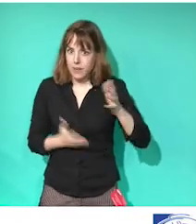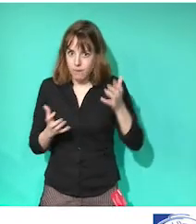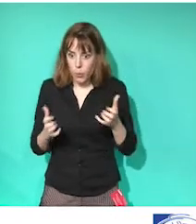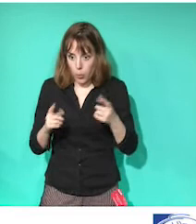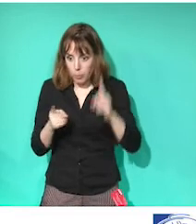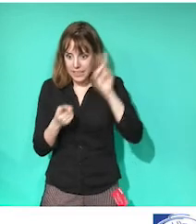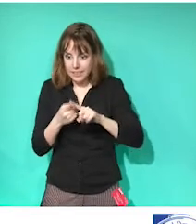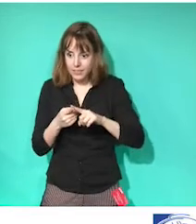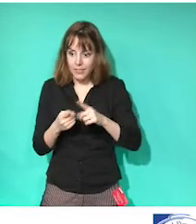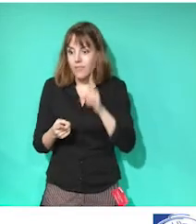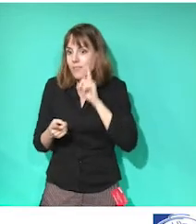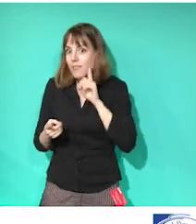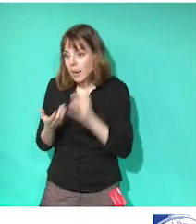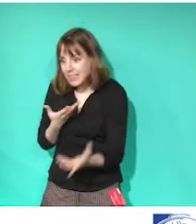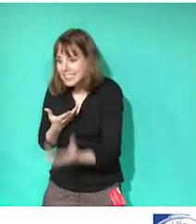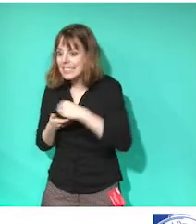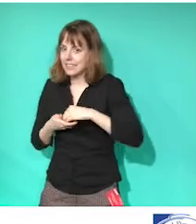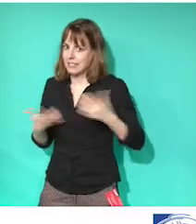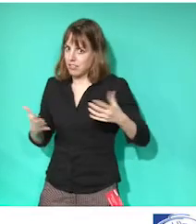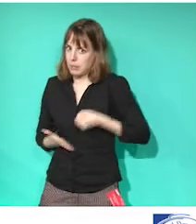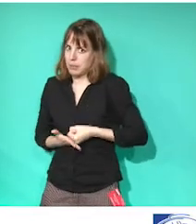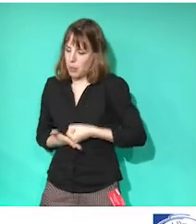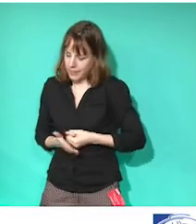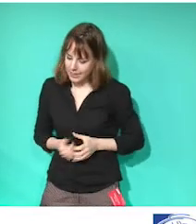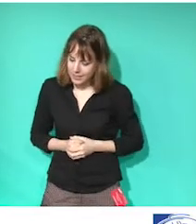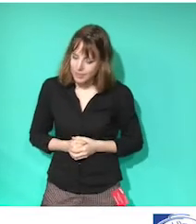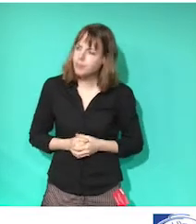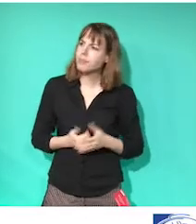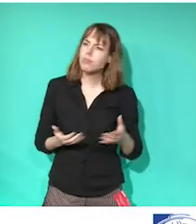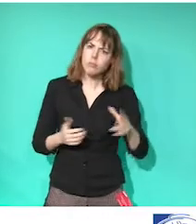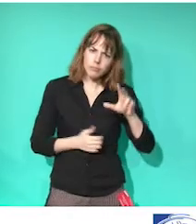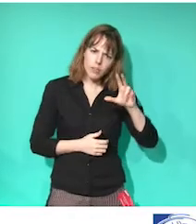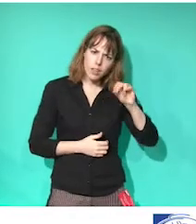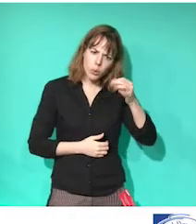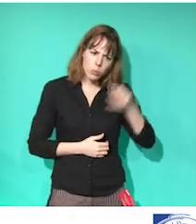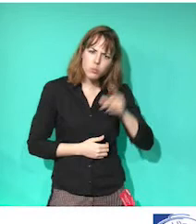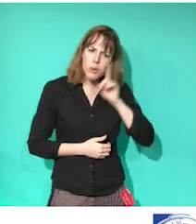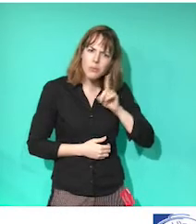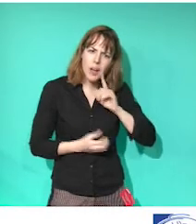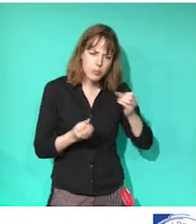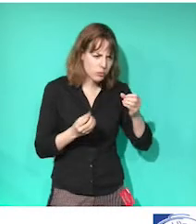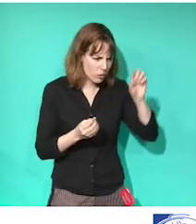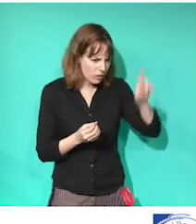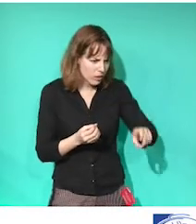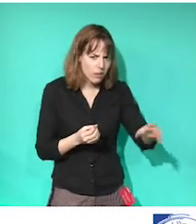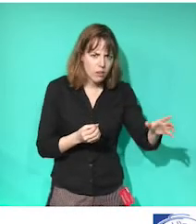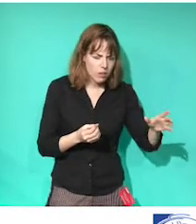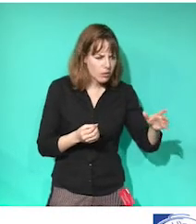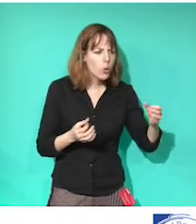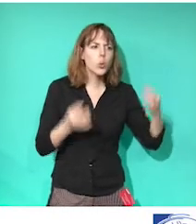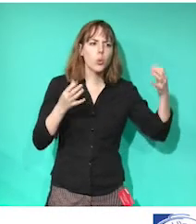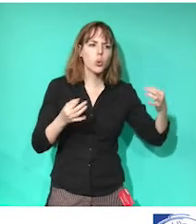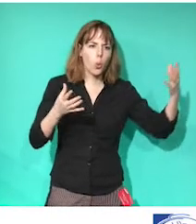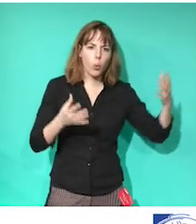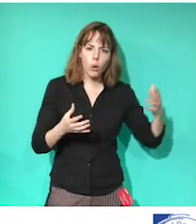mais on voit dans les statistiques, quand on interroge par exemple les téléspectateurs, quand il y a 30% de femmes, ils trouvent déjà que c'est beaucoup. Donc, il faut faire évoluer les mentalités. Quand